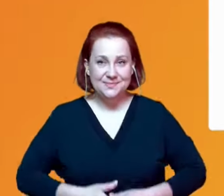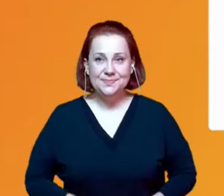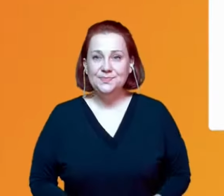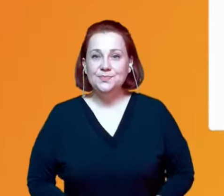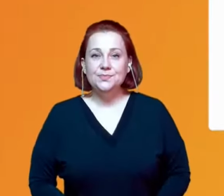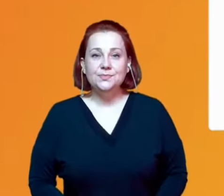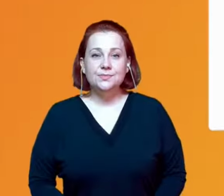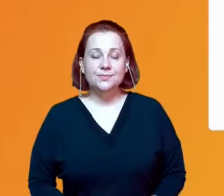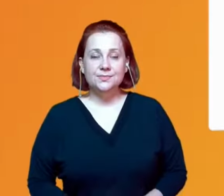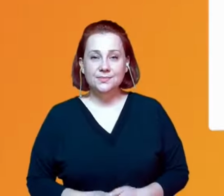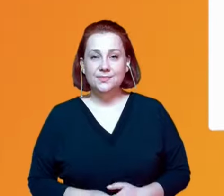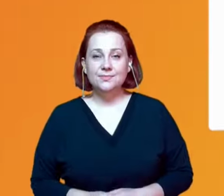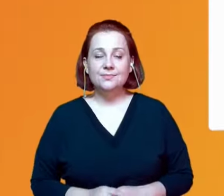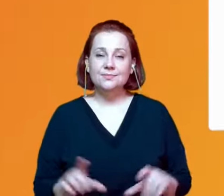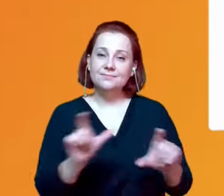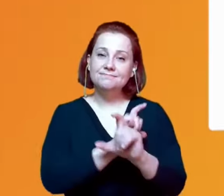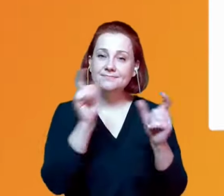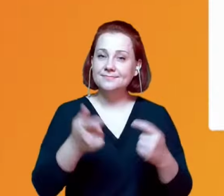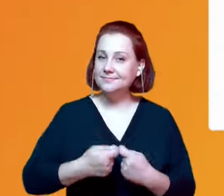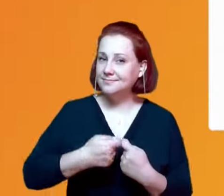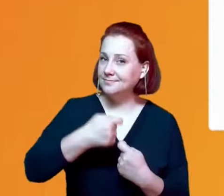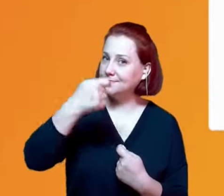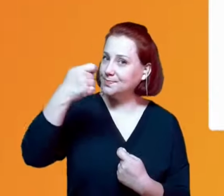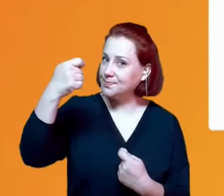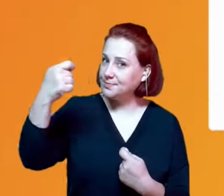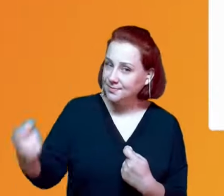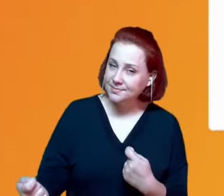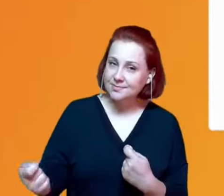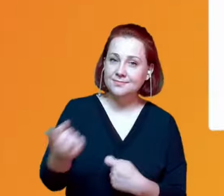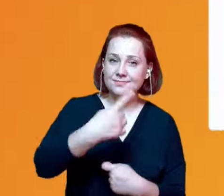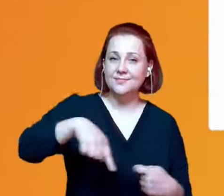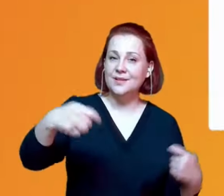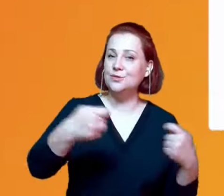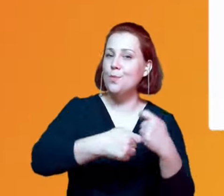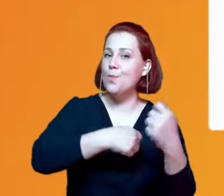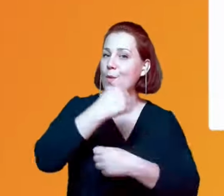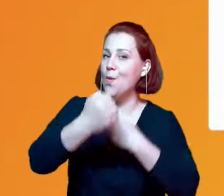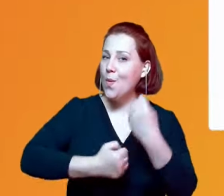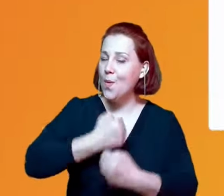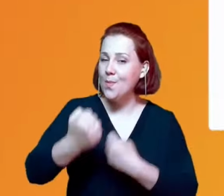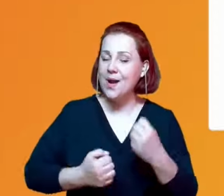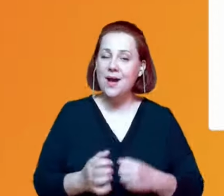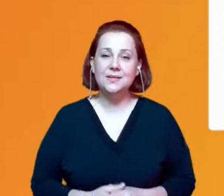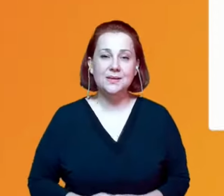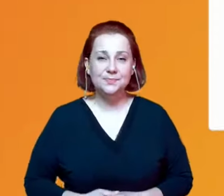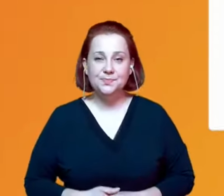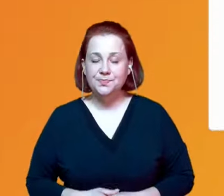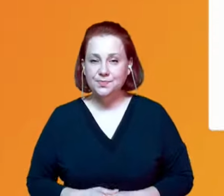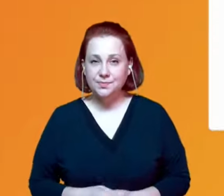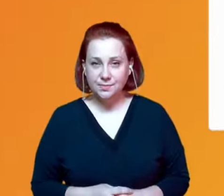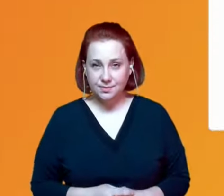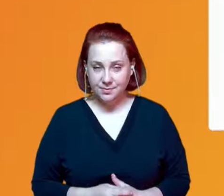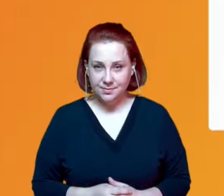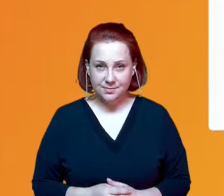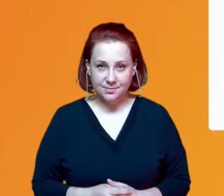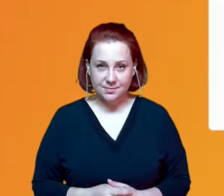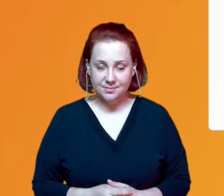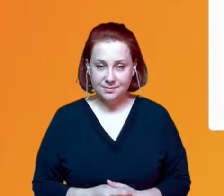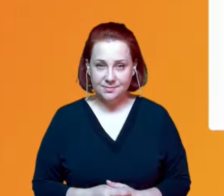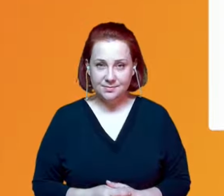I ciągle kontynuujemy naszą współpracę mimo